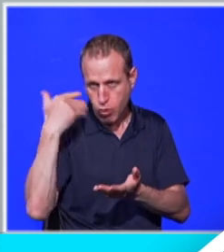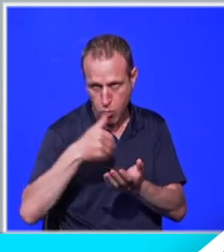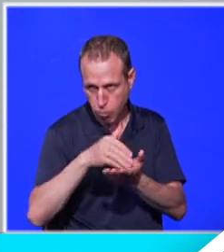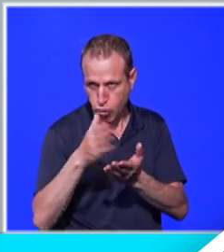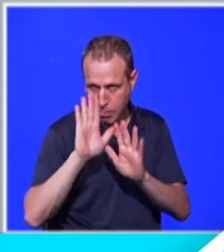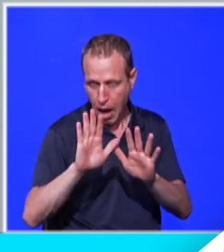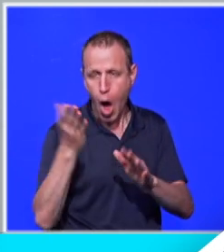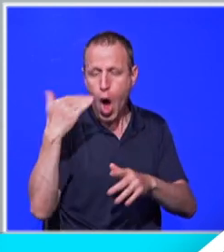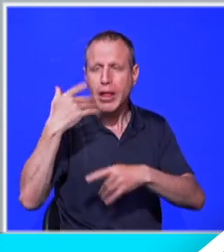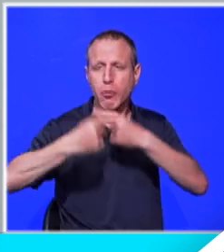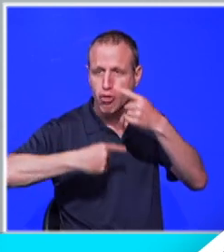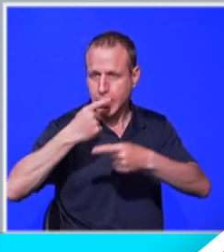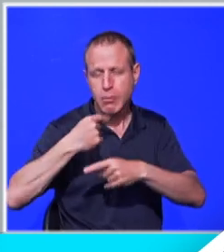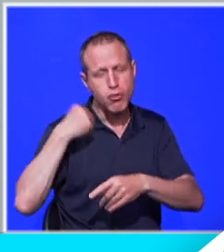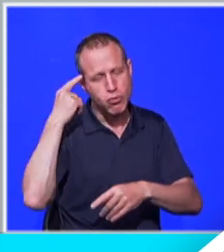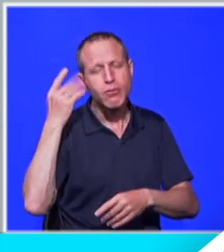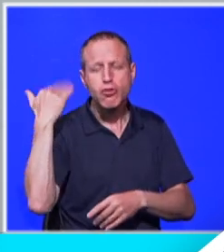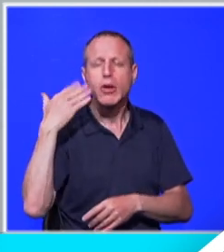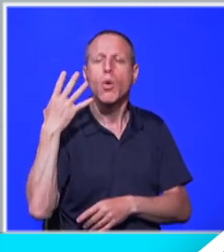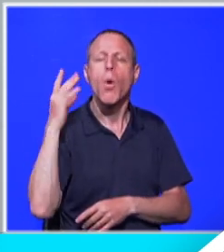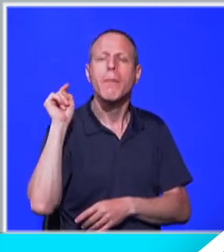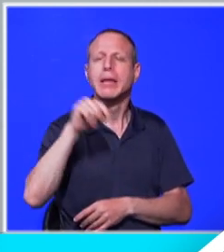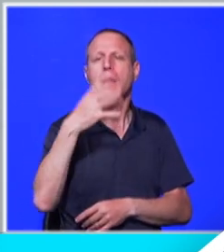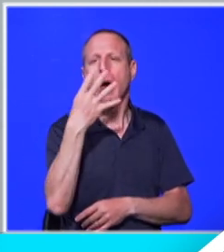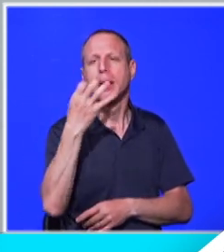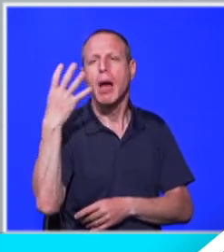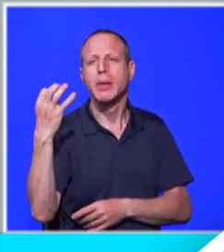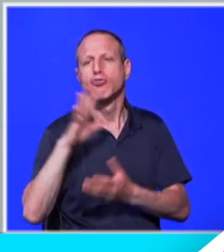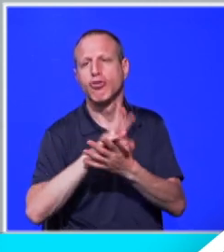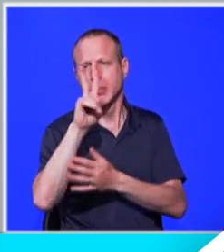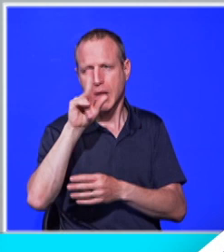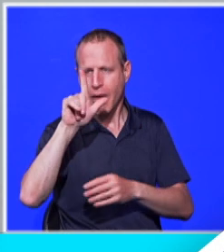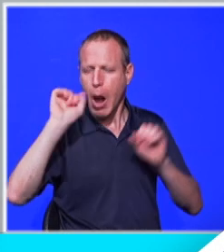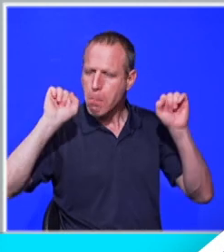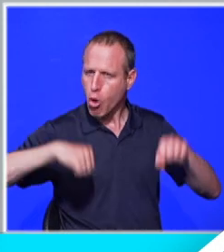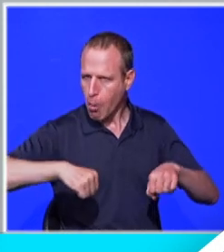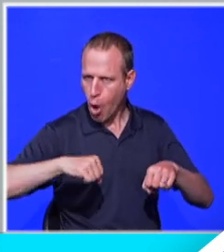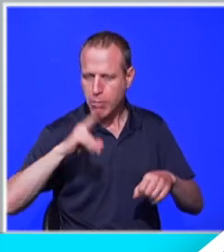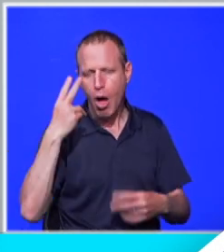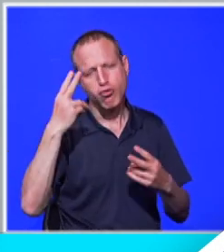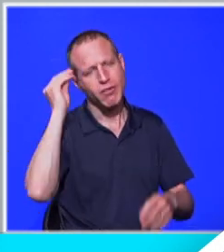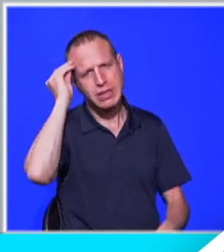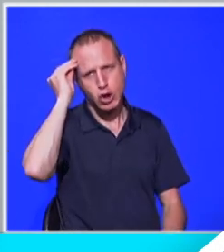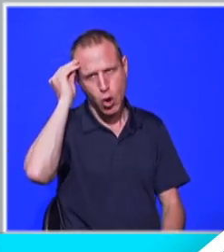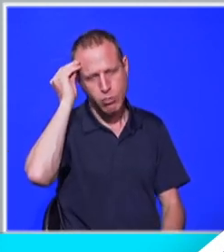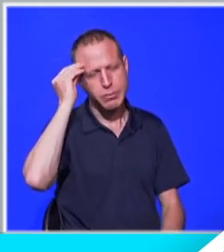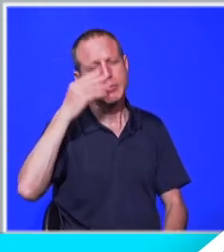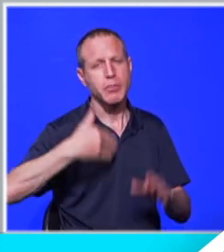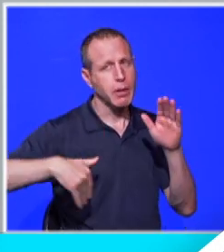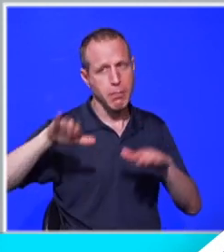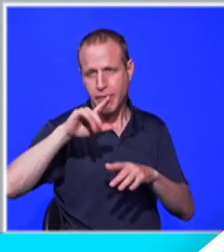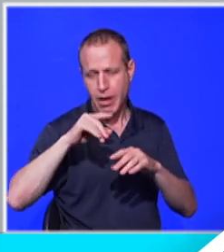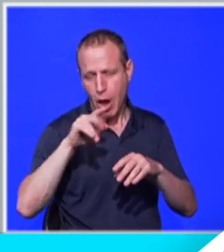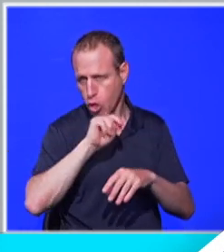ככה עוד כמה שנים, אני חושב שהיינו מגיעים ל-40-40-12. אבל לגבי המונופולים חשוב לזכור, שמעבר